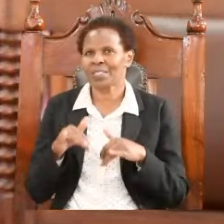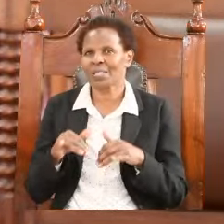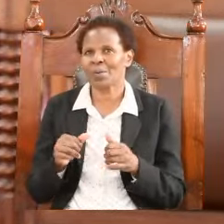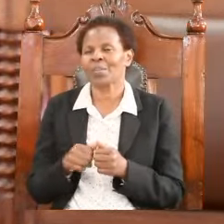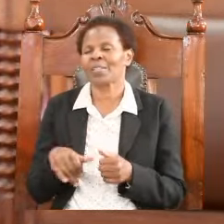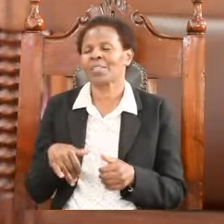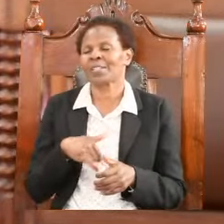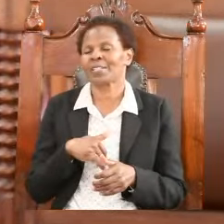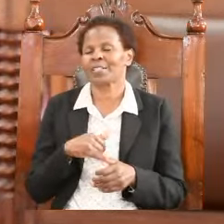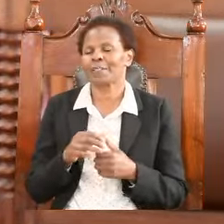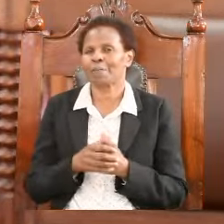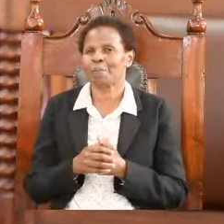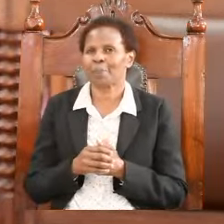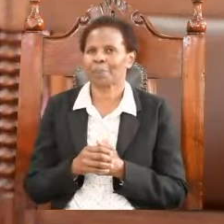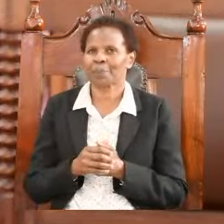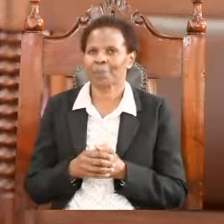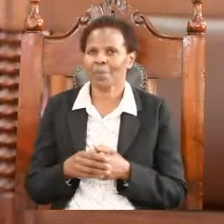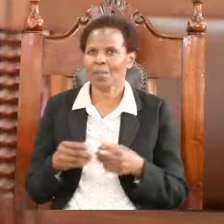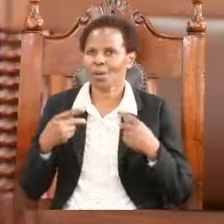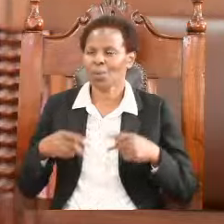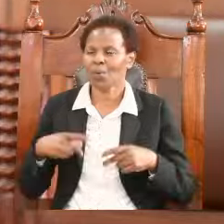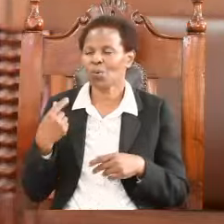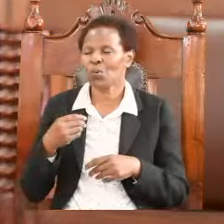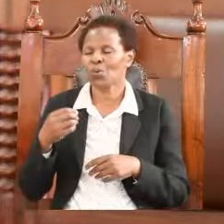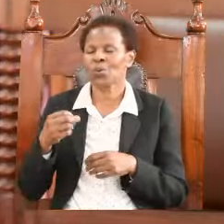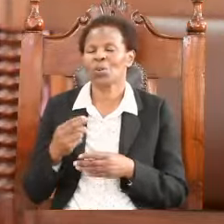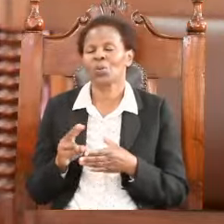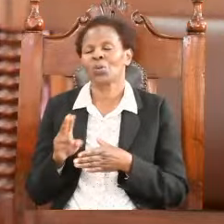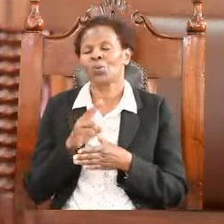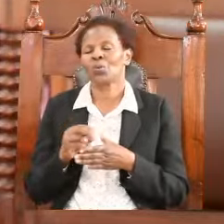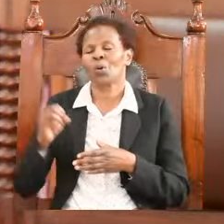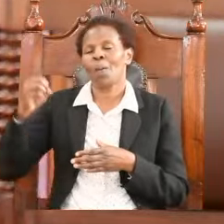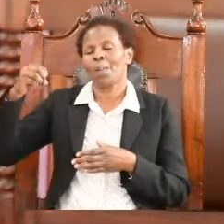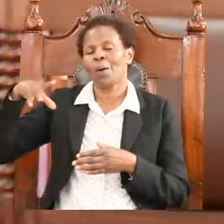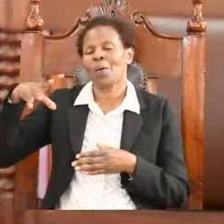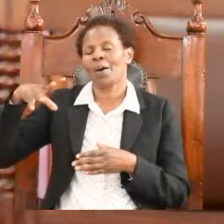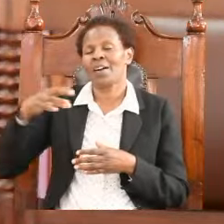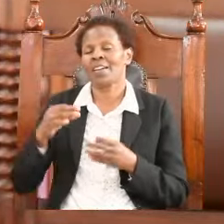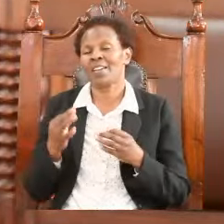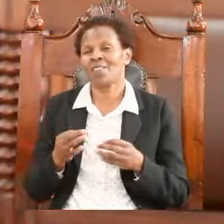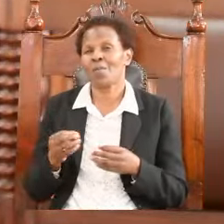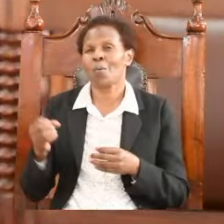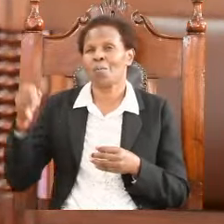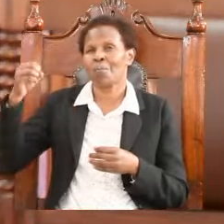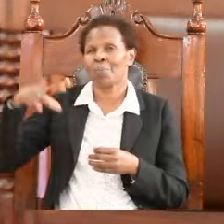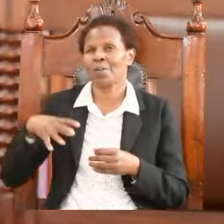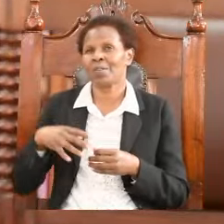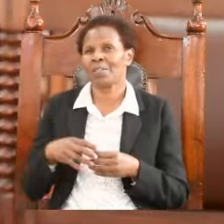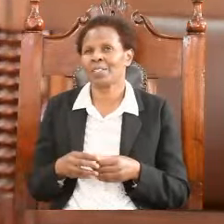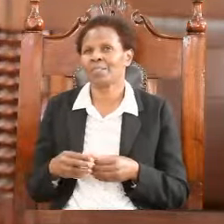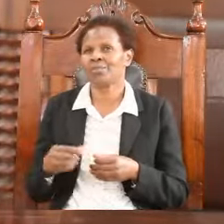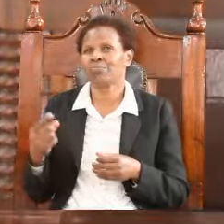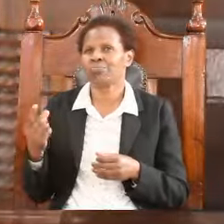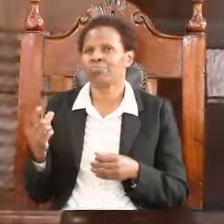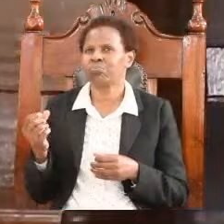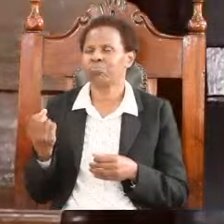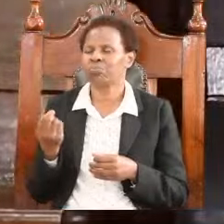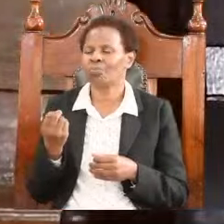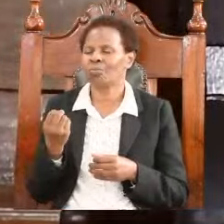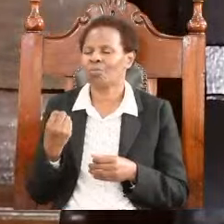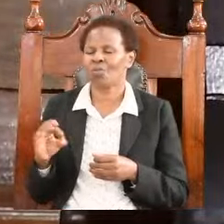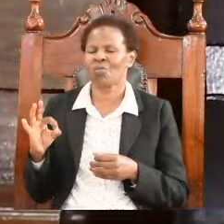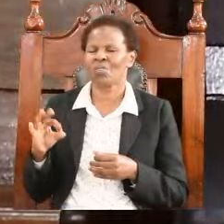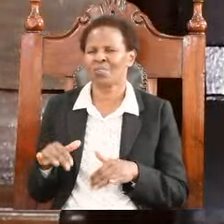aria mahuthagira thitima thitima cingikinya handu ciure na ni hwaini ndungiikara nyumba ina